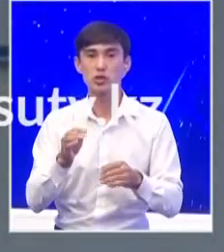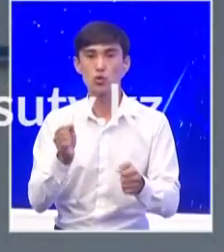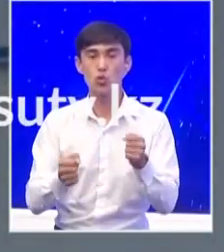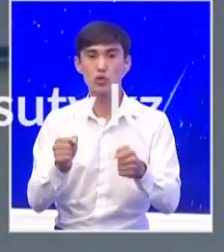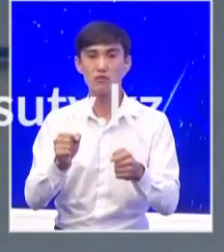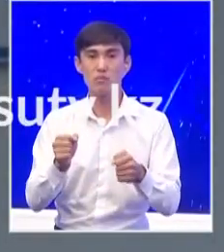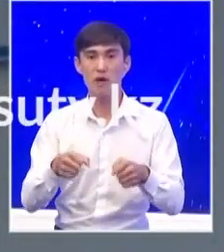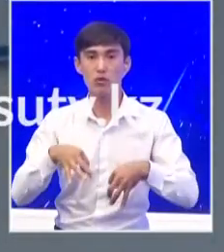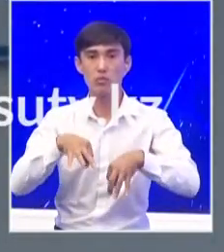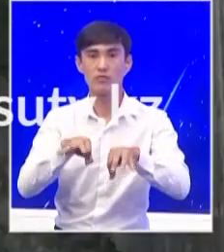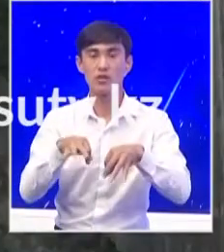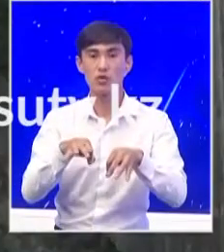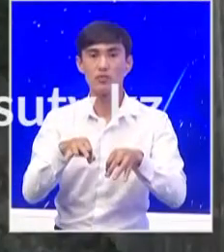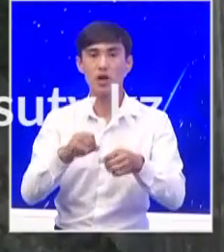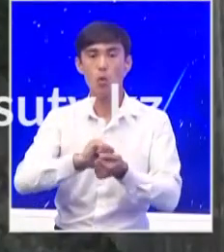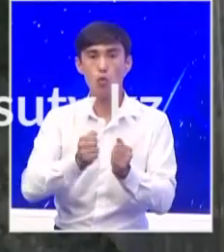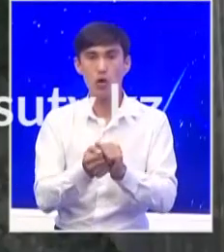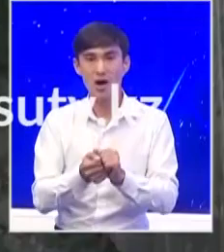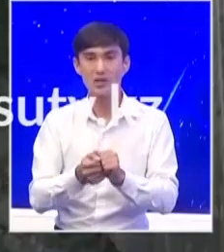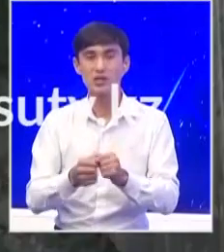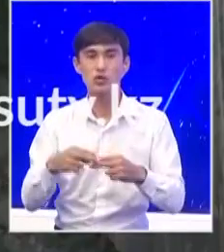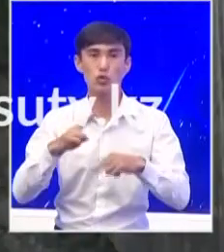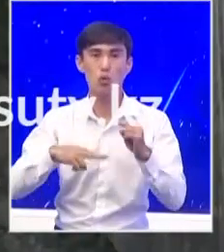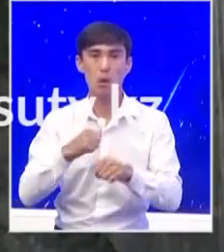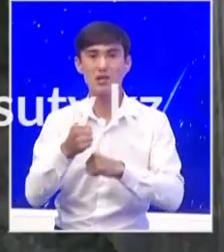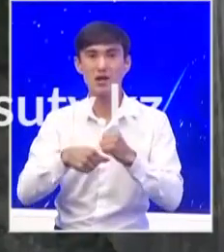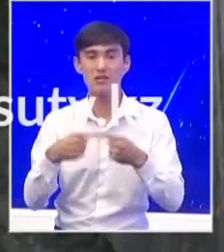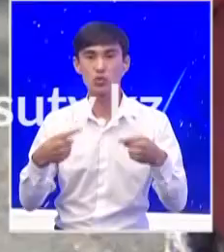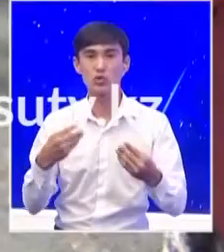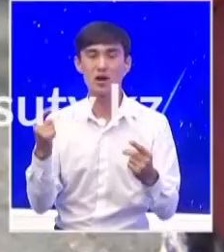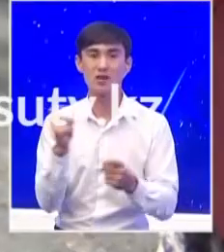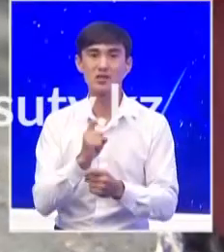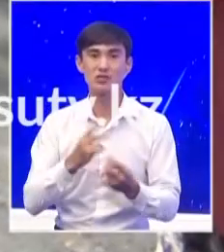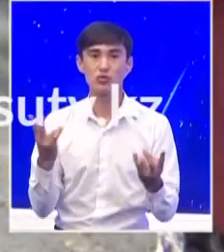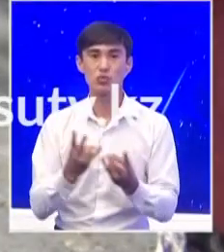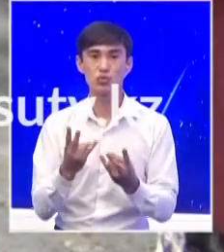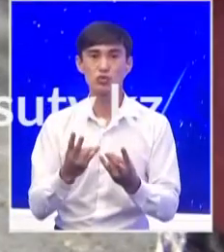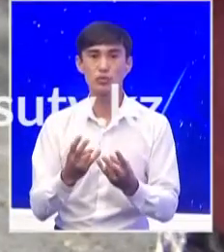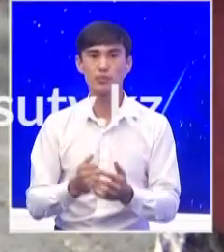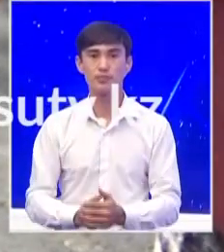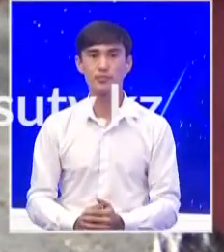авто для разгрузки угля, стройматериалов или других хозяйственных нужд.